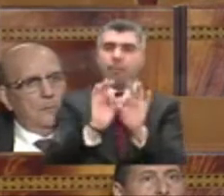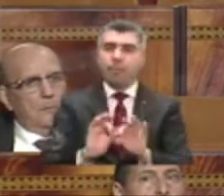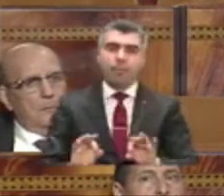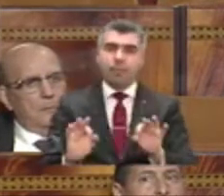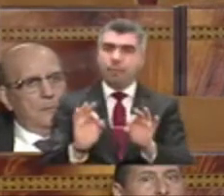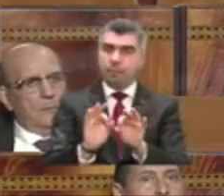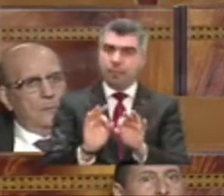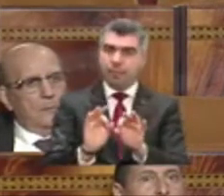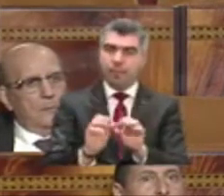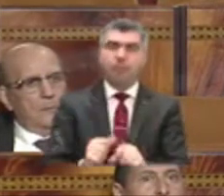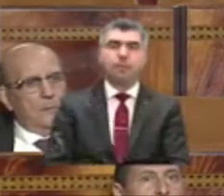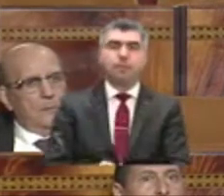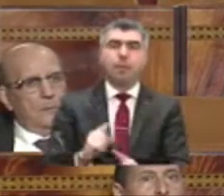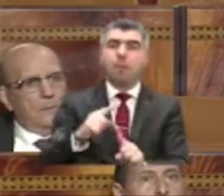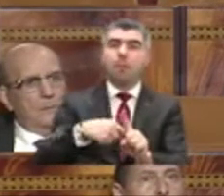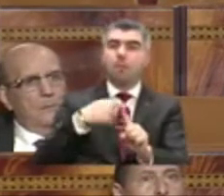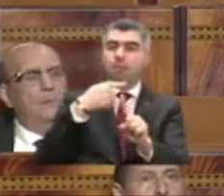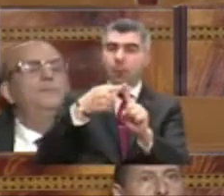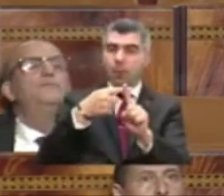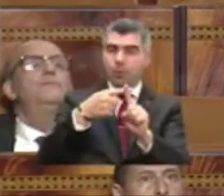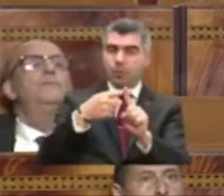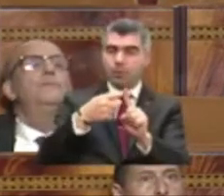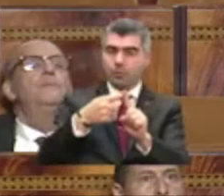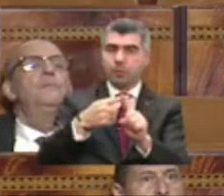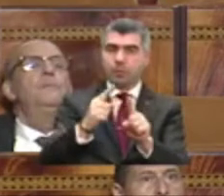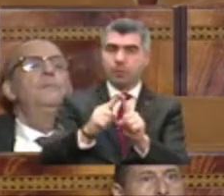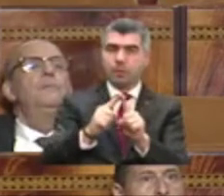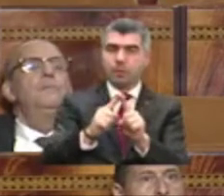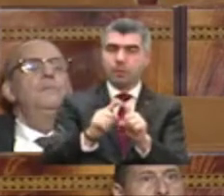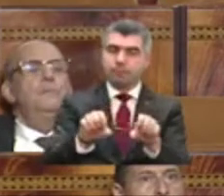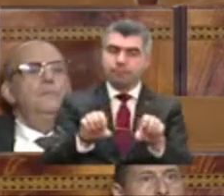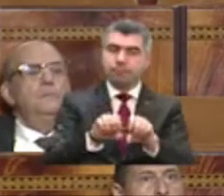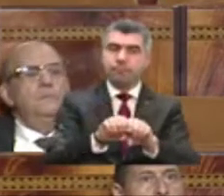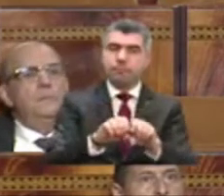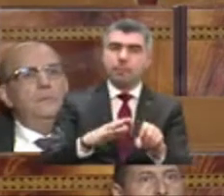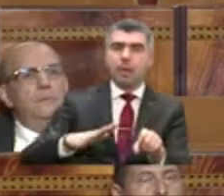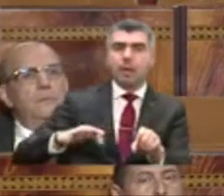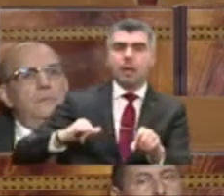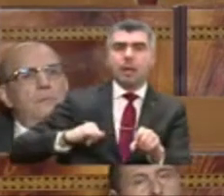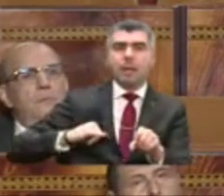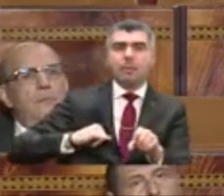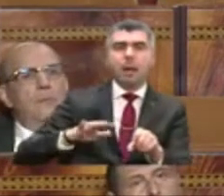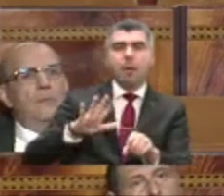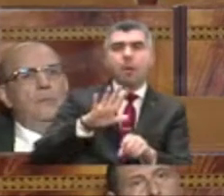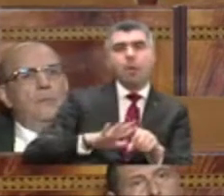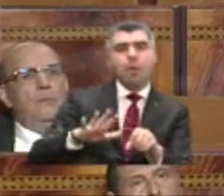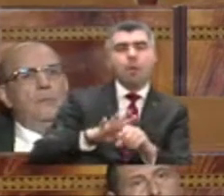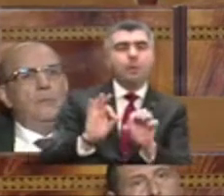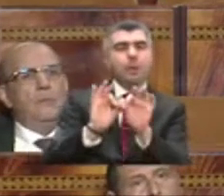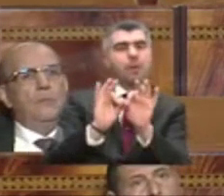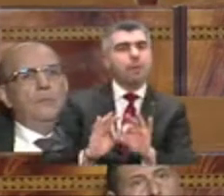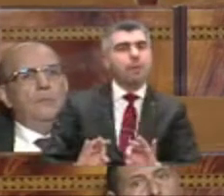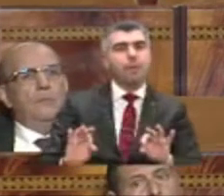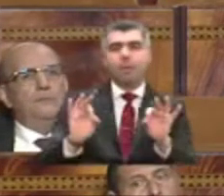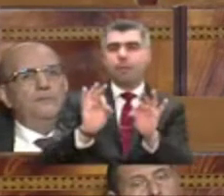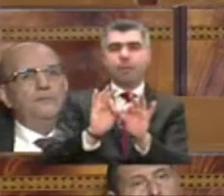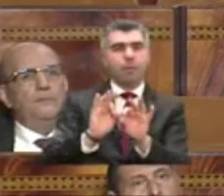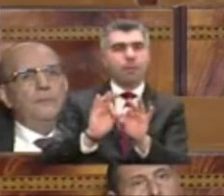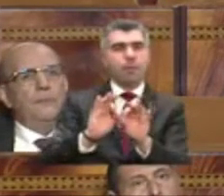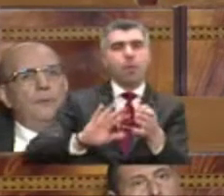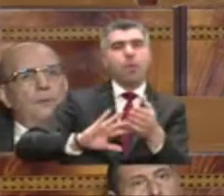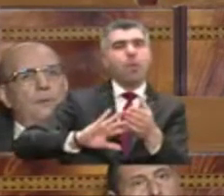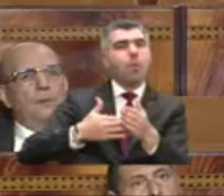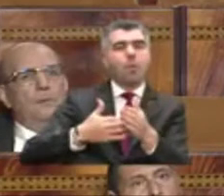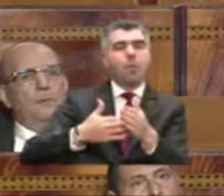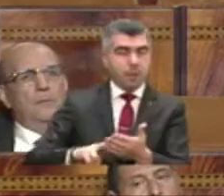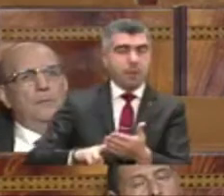ذلك كذلك المسألة ديال الصرف الصحي اللي مازال اليوم كيعيشوا ودايرين المتامر في وسط المرح